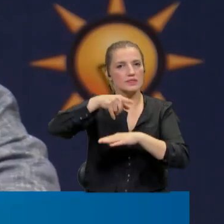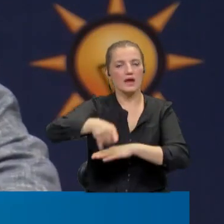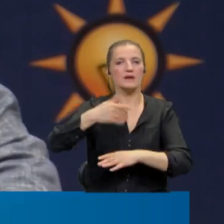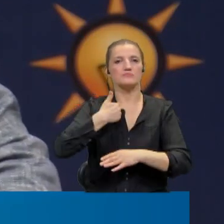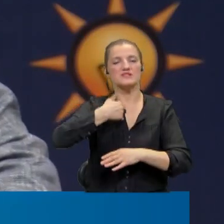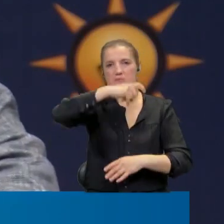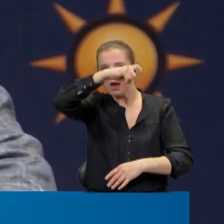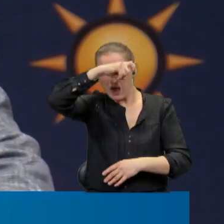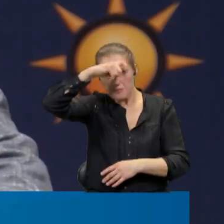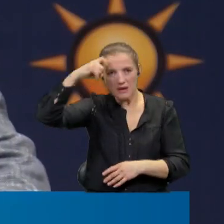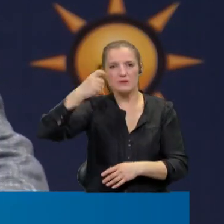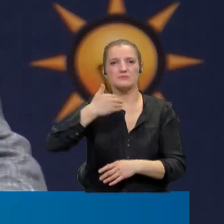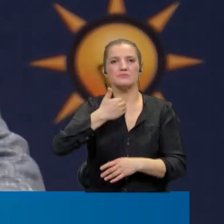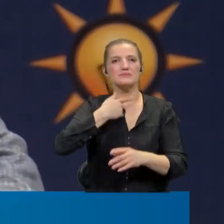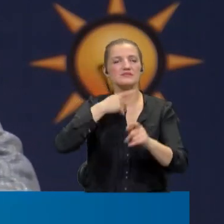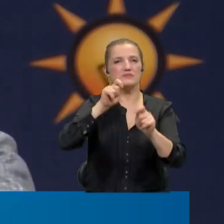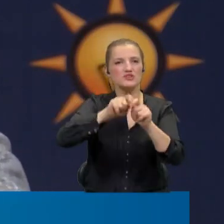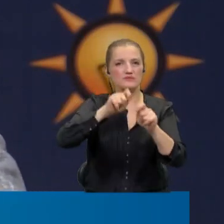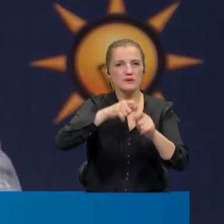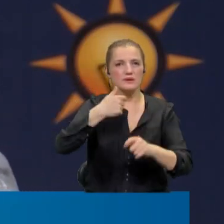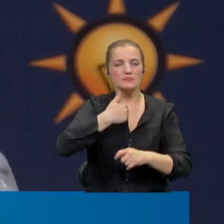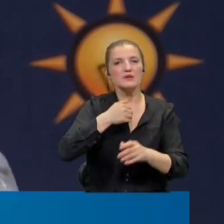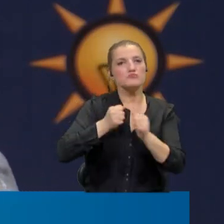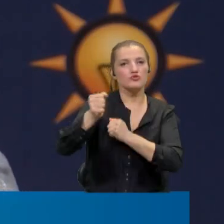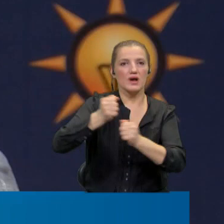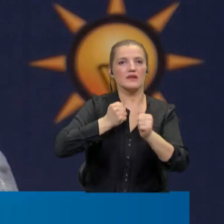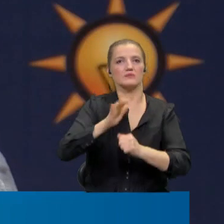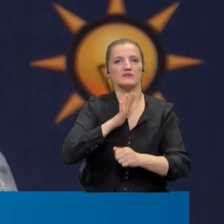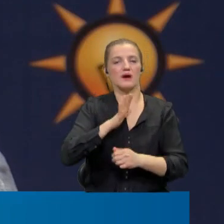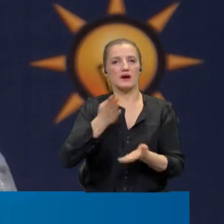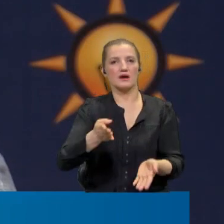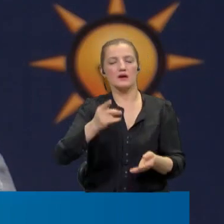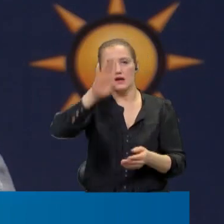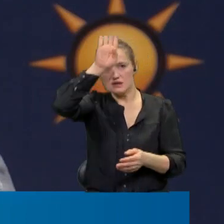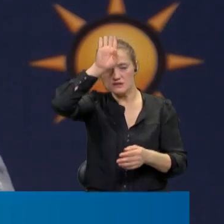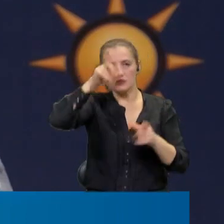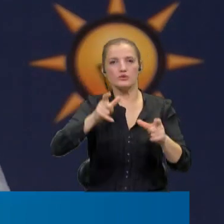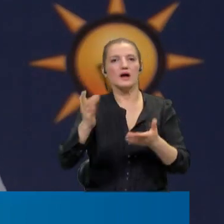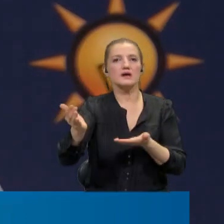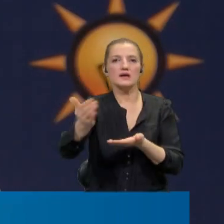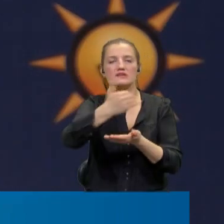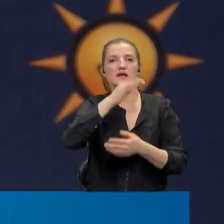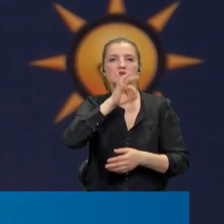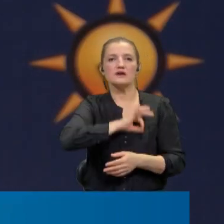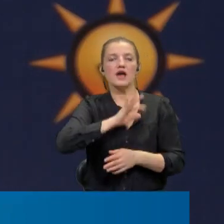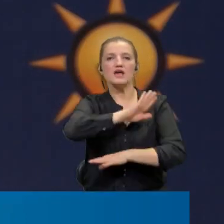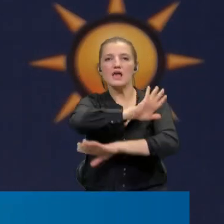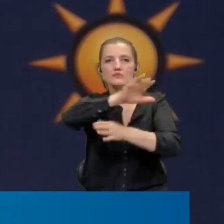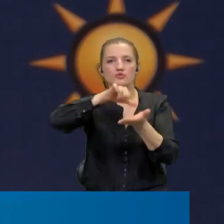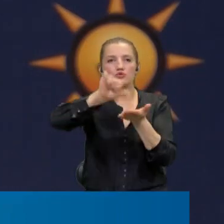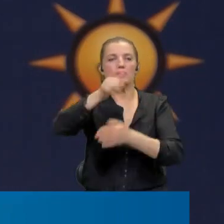bizim temelimiz bizim çilemiz bizim mücadelemiz var bu şehre kazandırılan tüm büyük